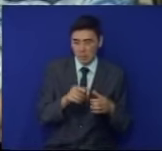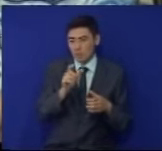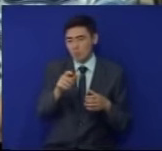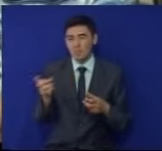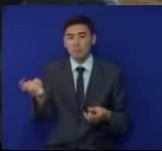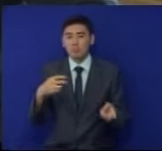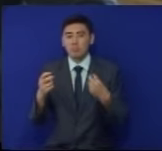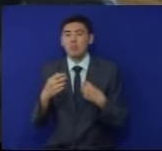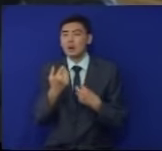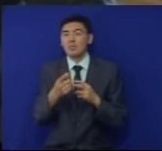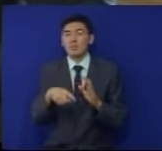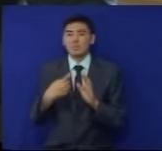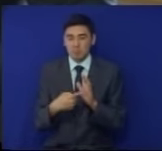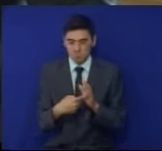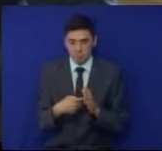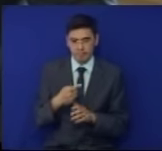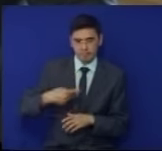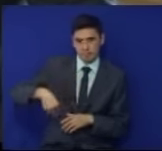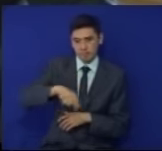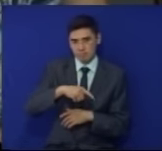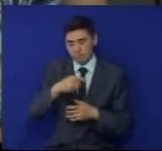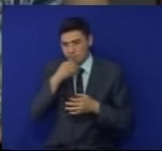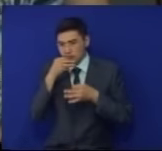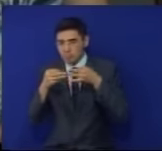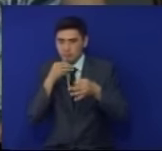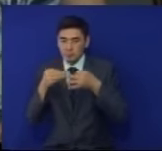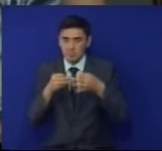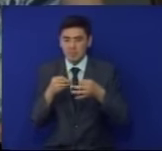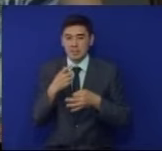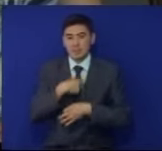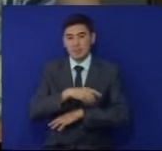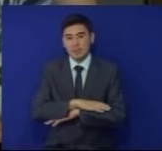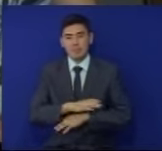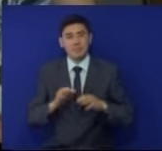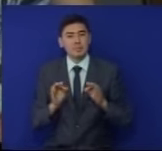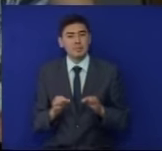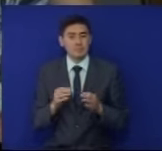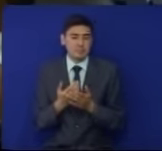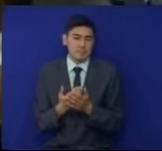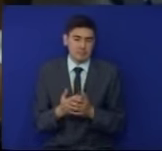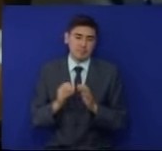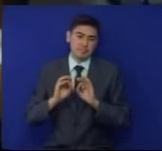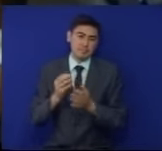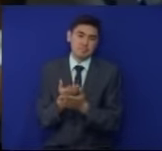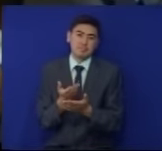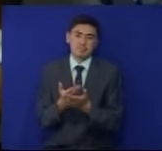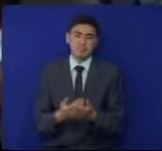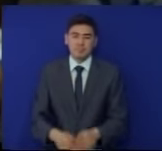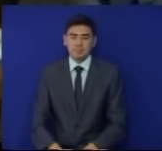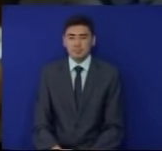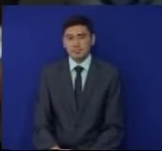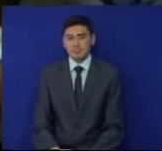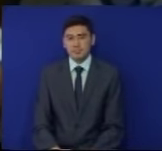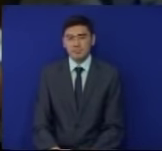личные встречи, на которых они ответили на поставленные вопросы и рассказали, как себя вести в той или иной ситуации. Бахытгуль Казиз, Ельжан